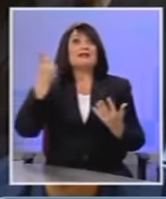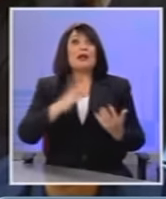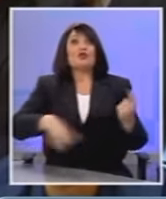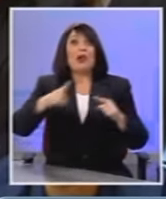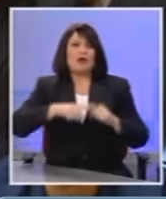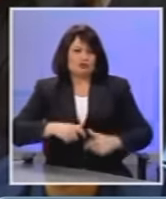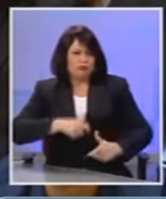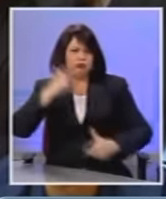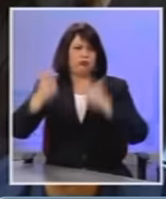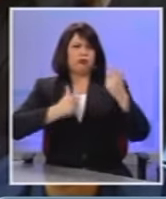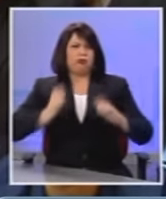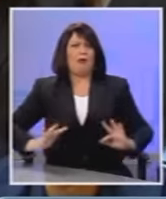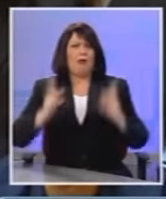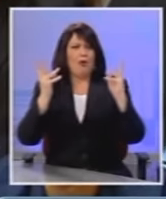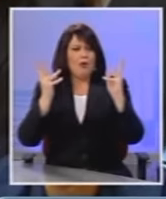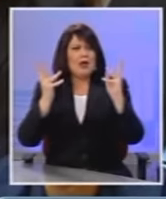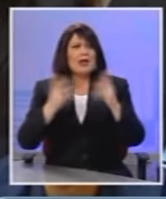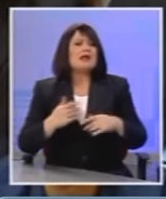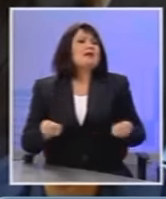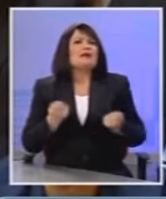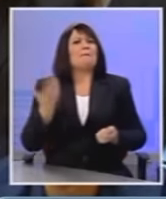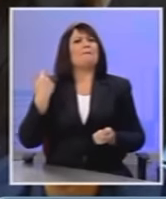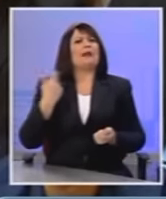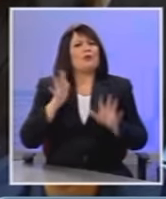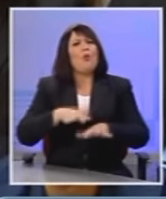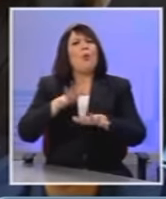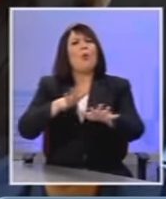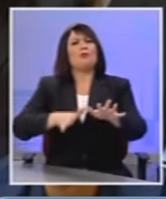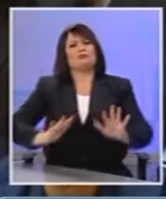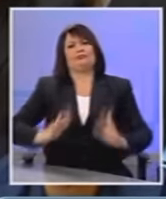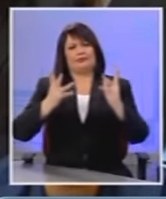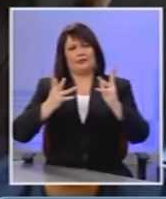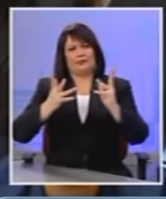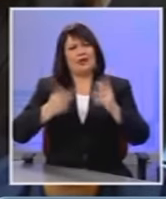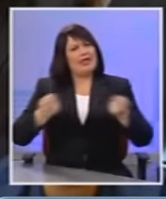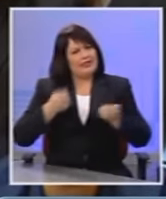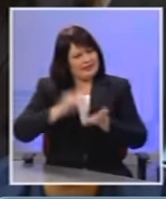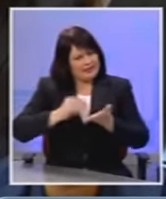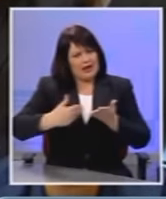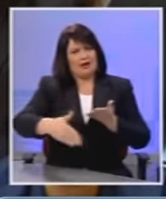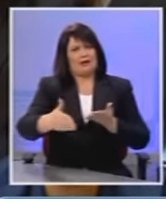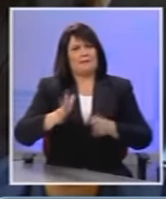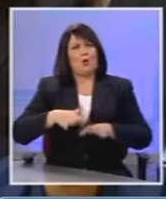ελληνικού λαού. Έγιναν και προημερών συγκεντρώσεις. Θα γίνουν και άλλες